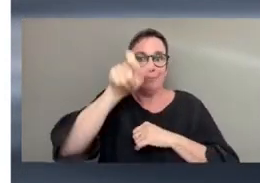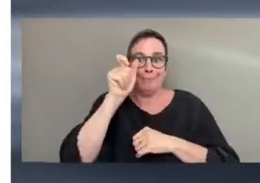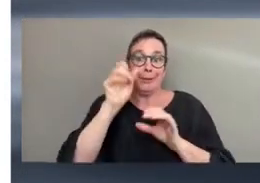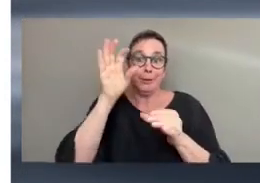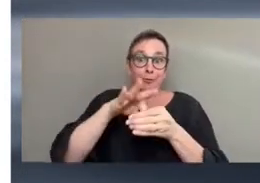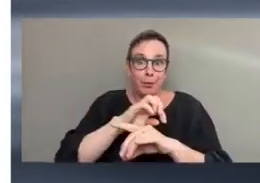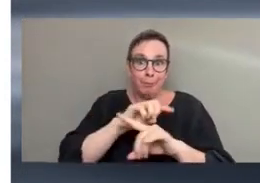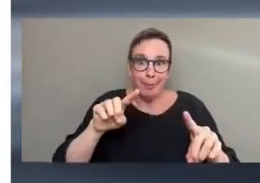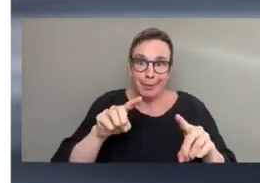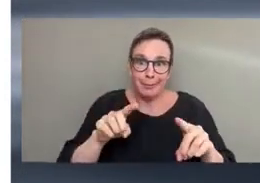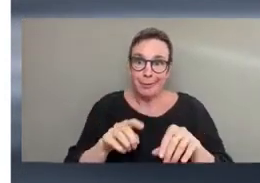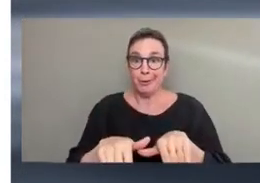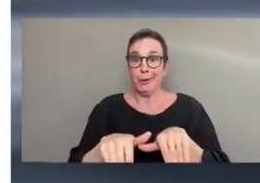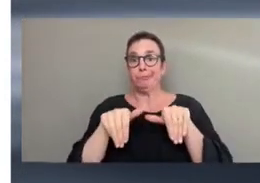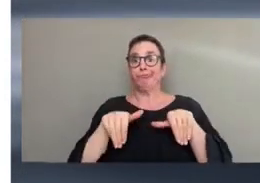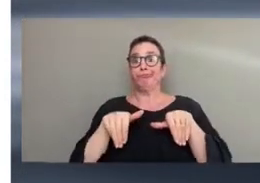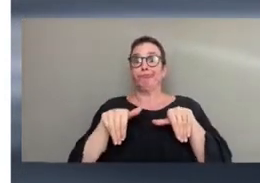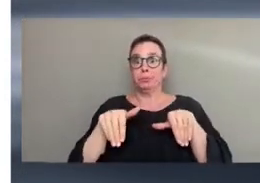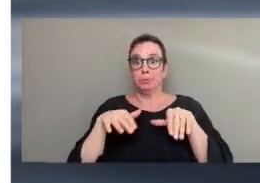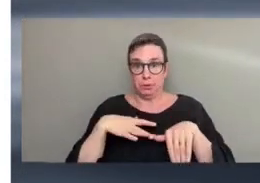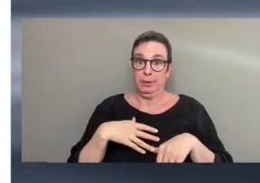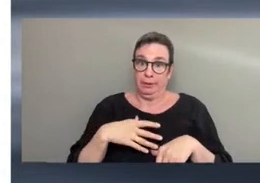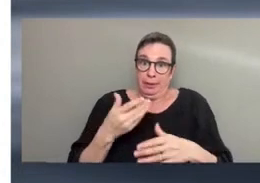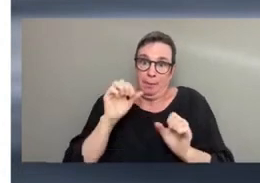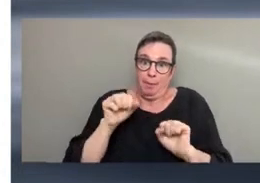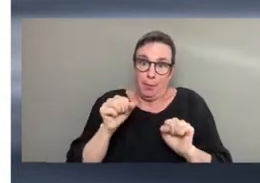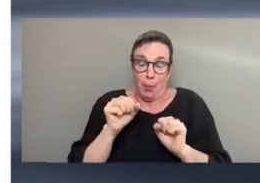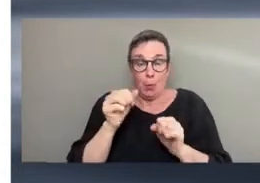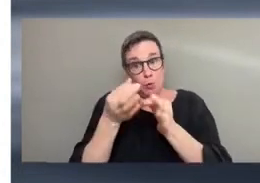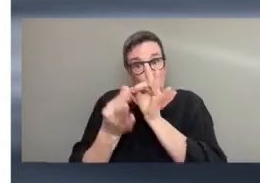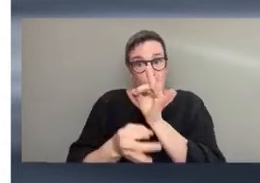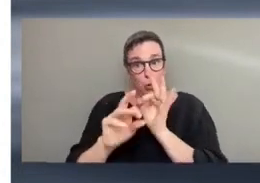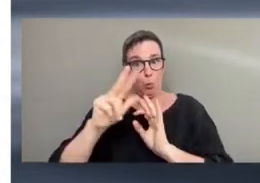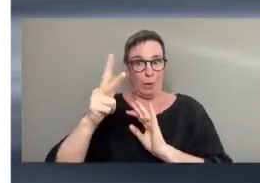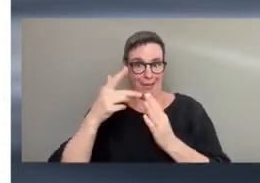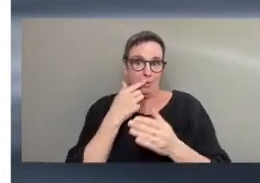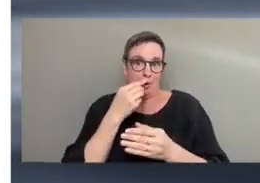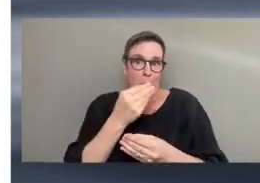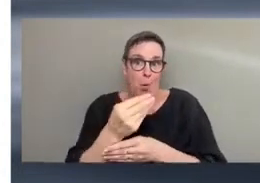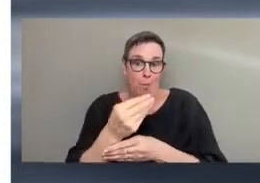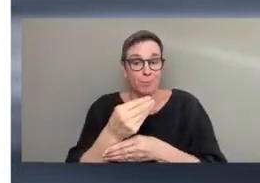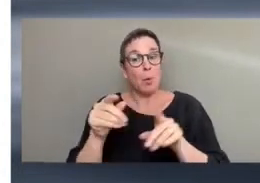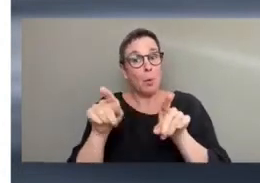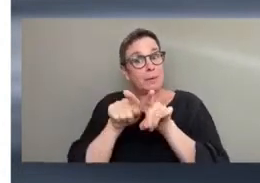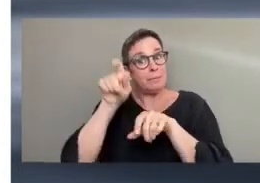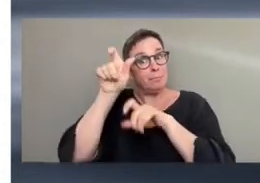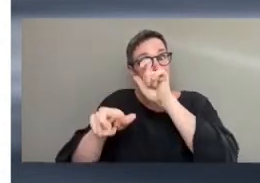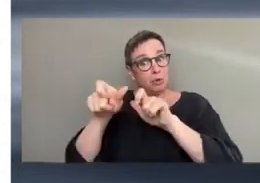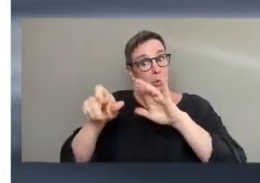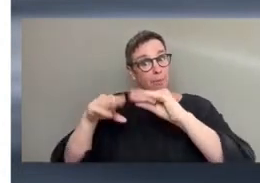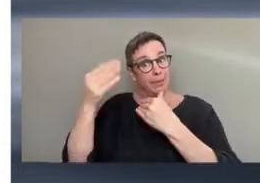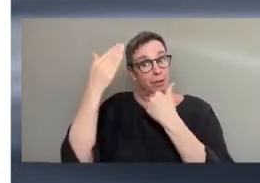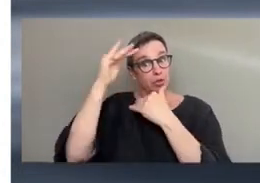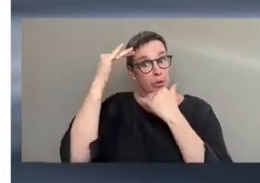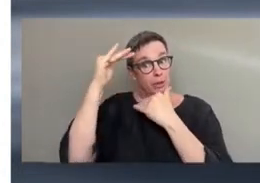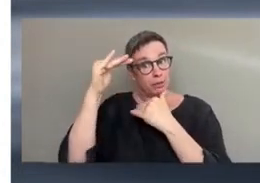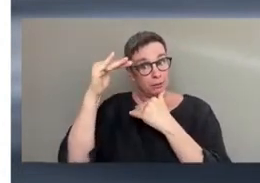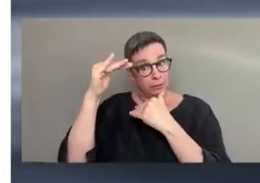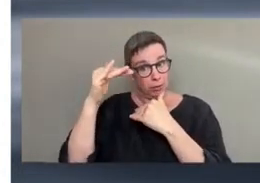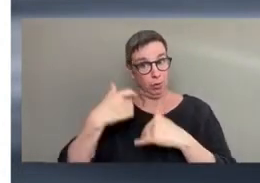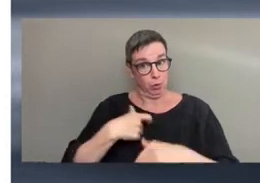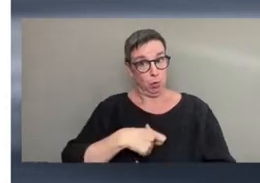l'abstentionnisme, et ce serait une bonne chose à mon avis. De plus, les étrangers qui habitent, les Suisses de